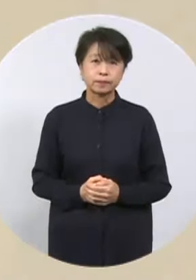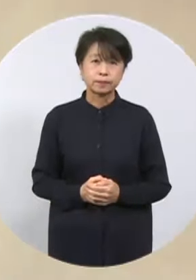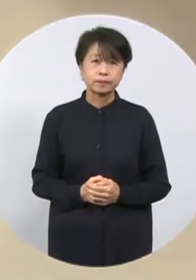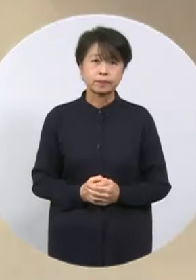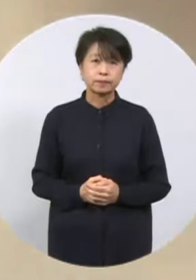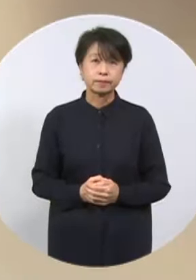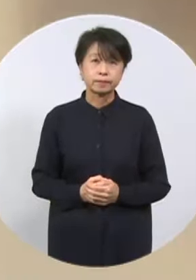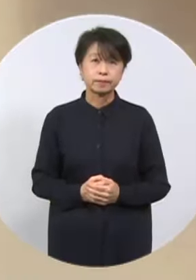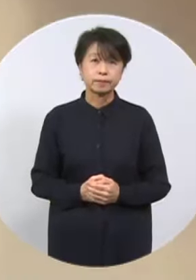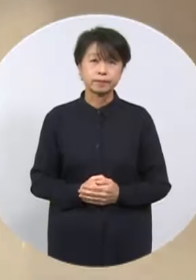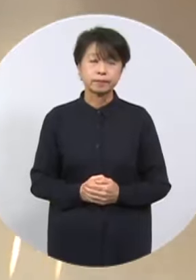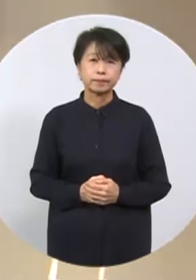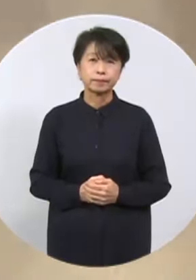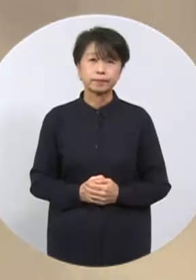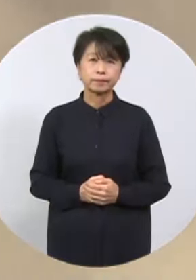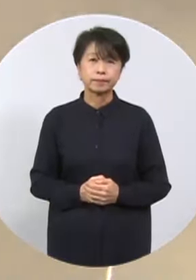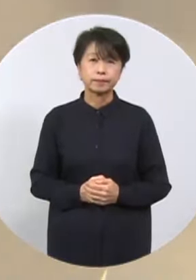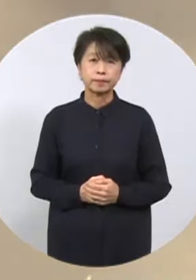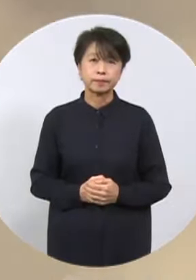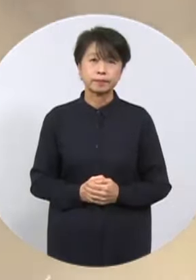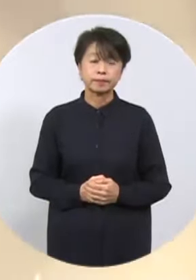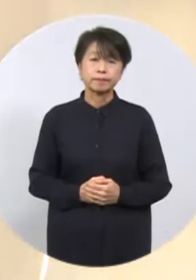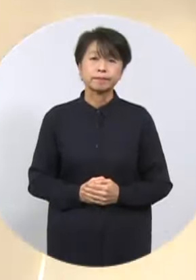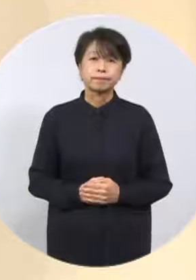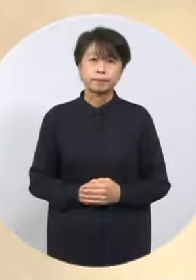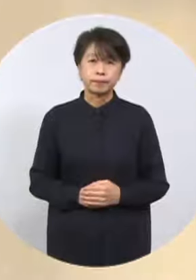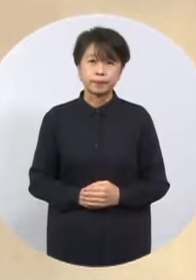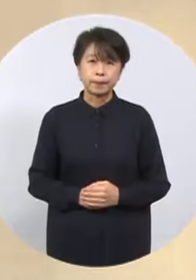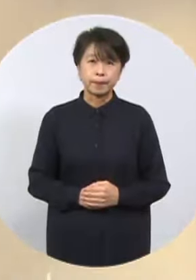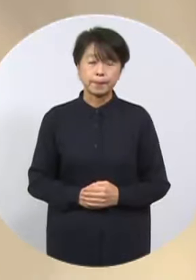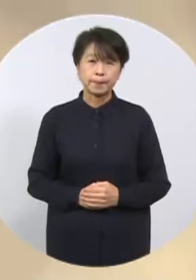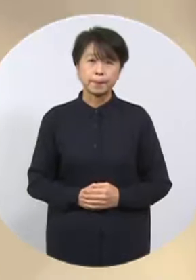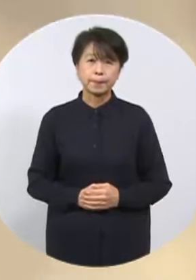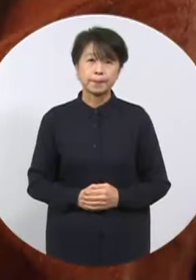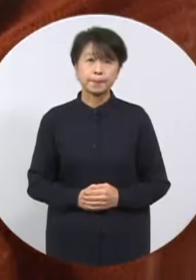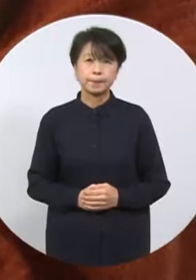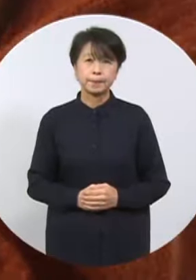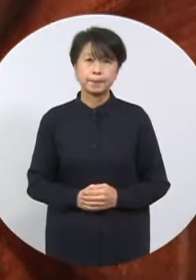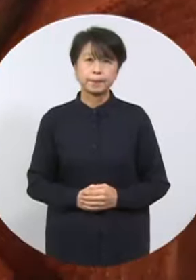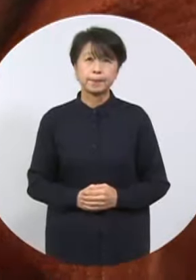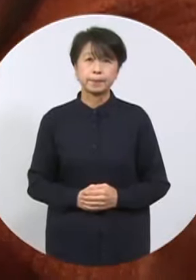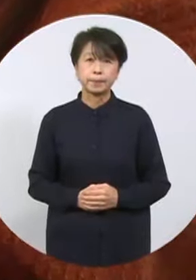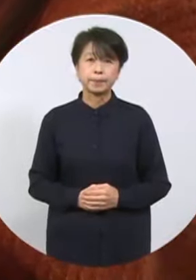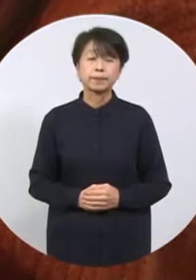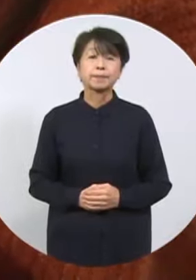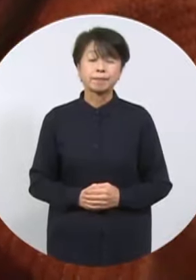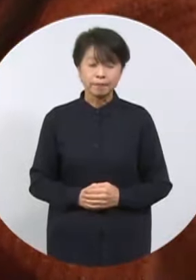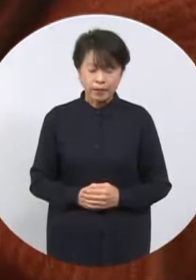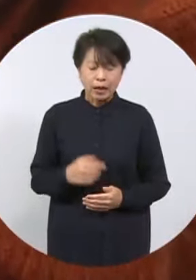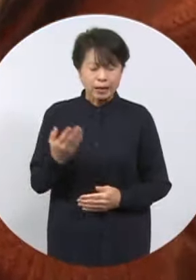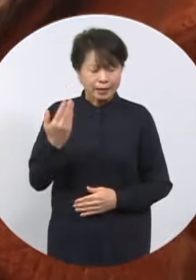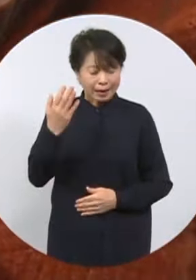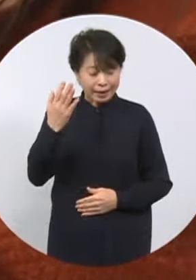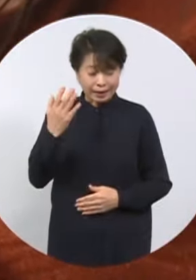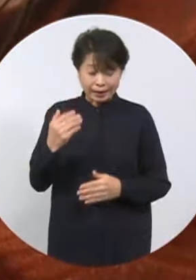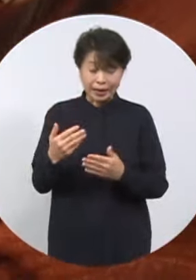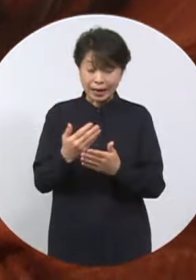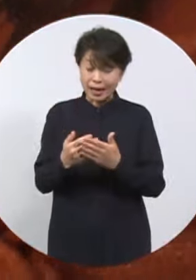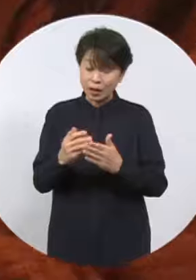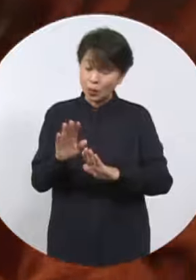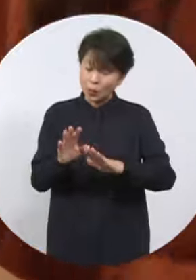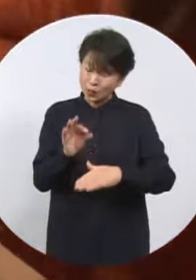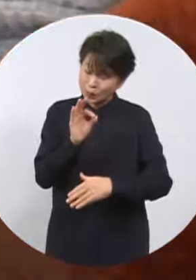こう花びらがこう周りを取り囲む、 はい、 ね、角田さんが描いてるところもずっと見せていただ